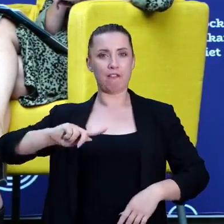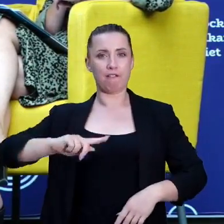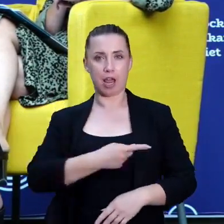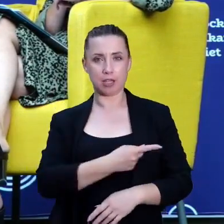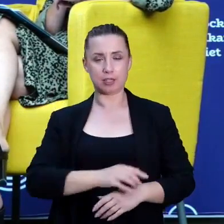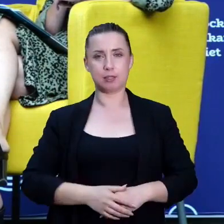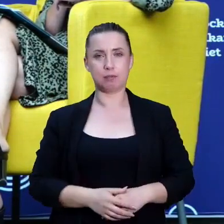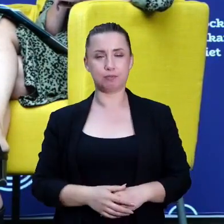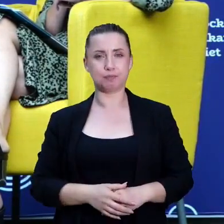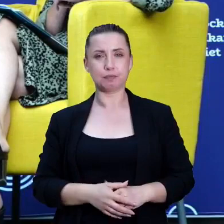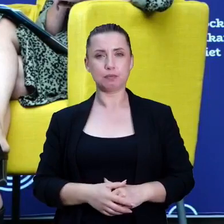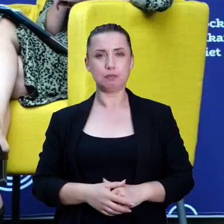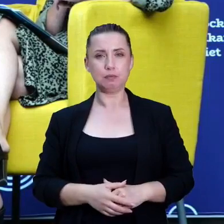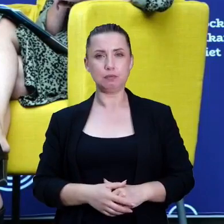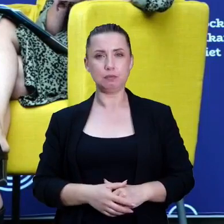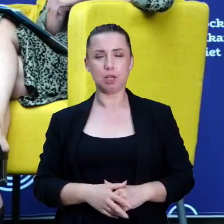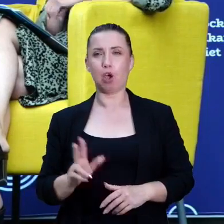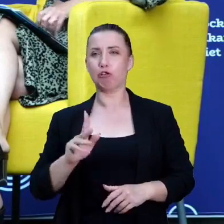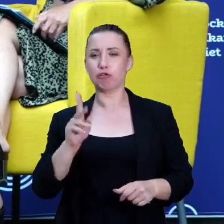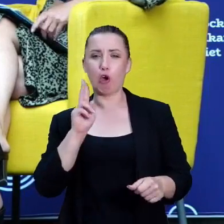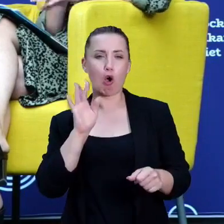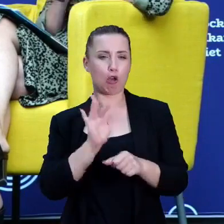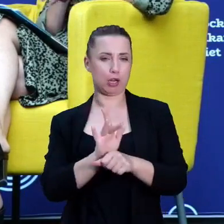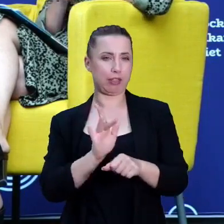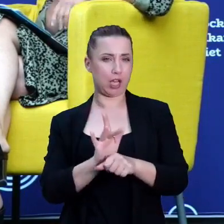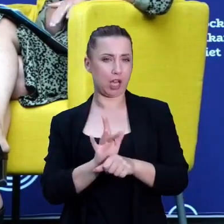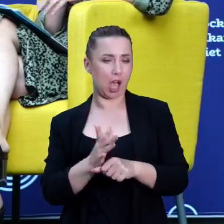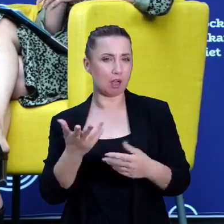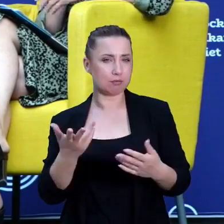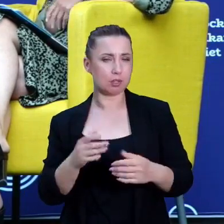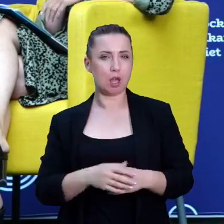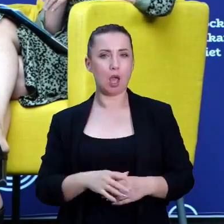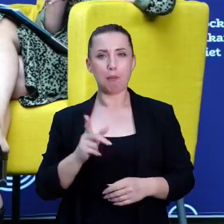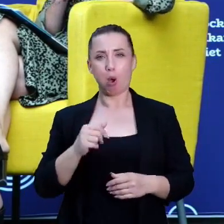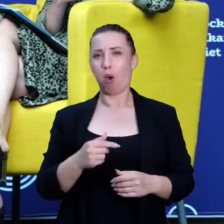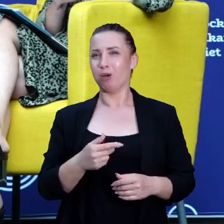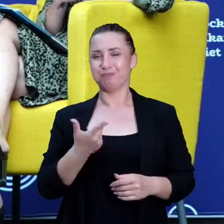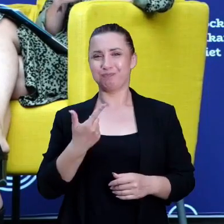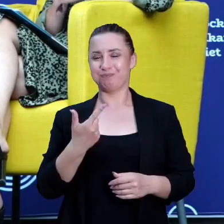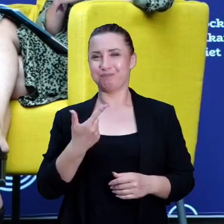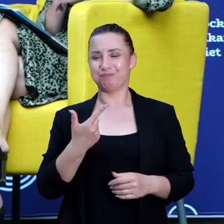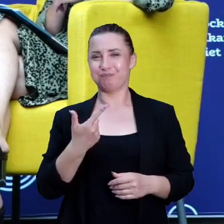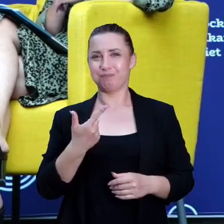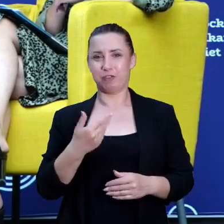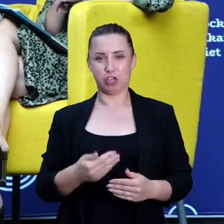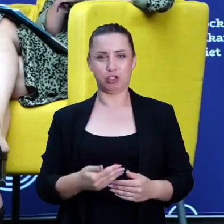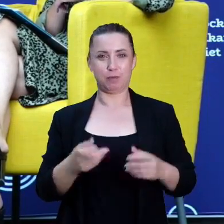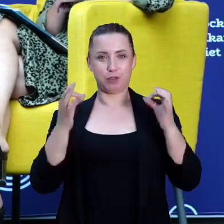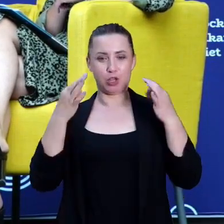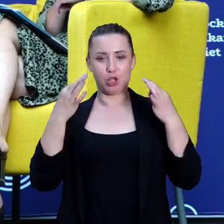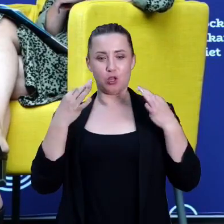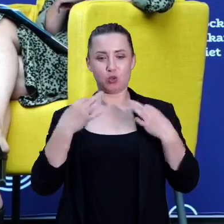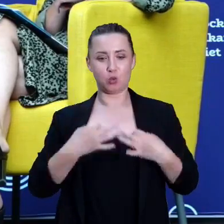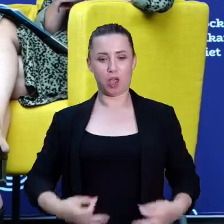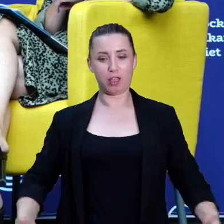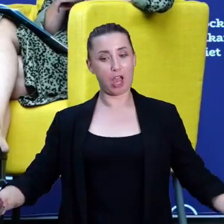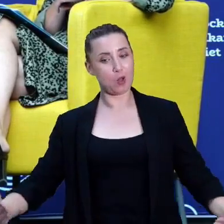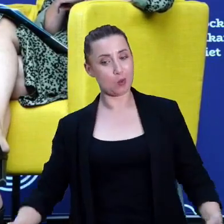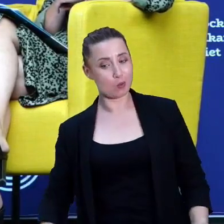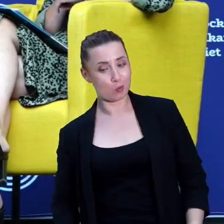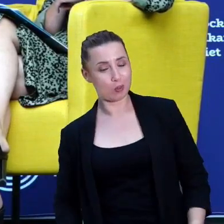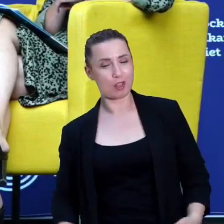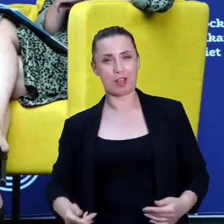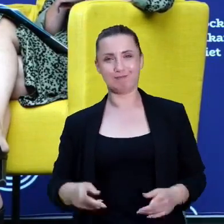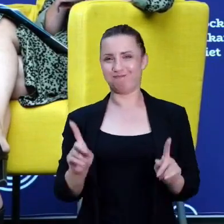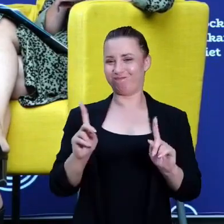jadu, krytyki, no że tu nie wypada, tam za krótka sukienka, a w ogóle no jak to może być, to